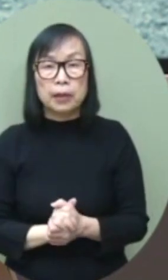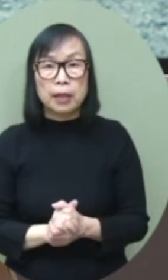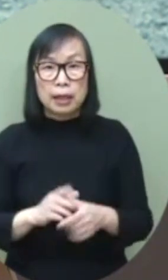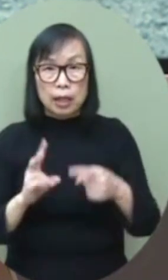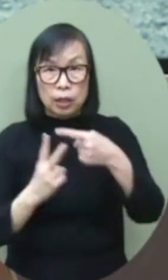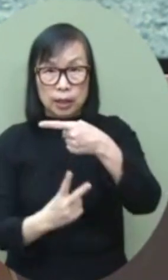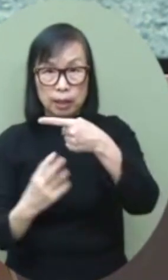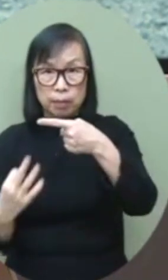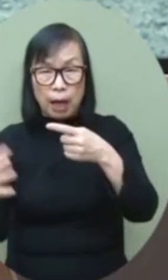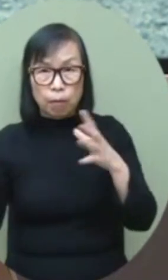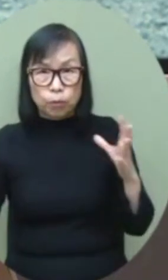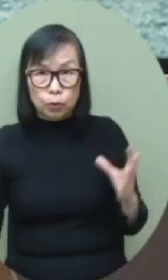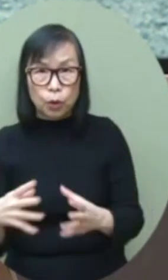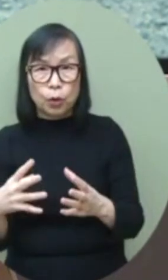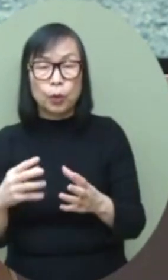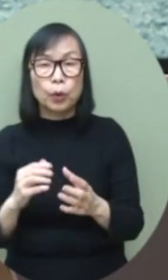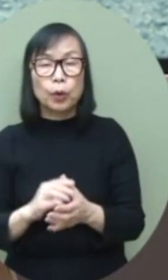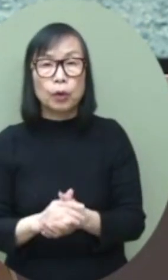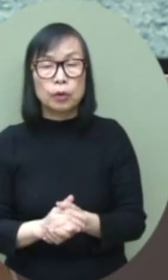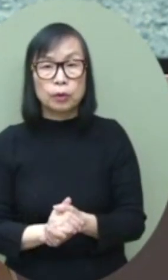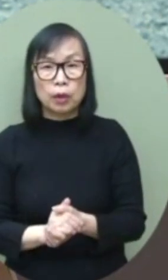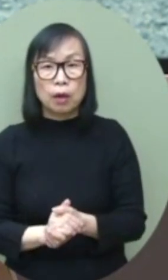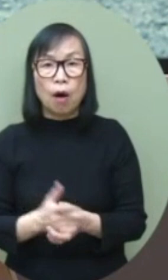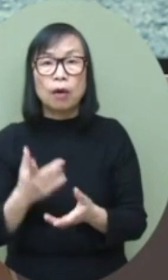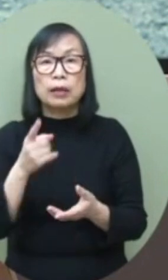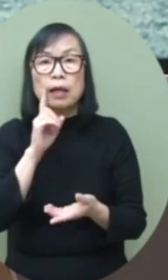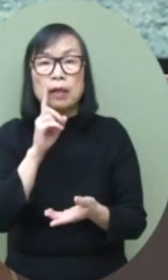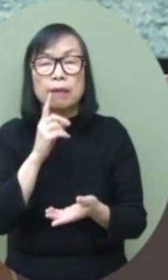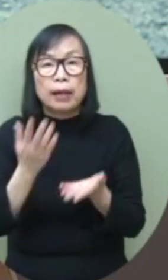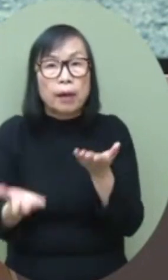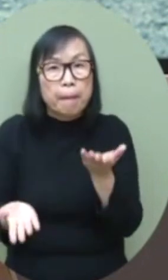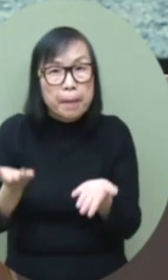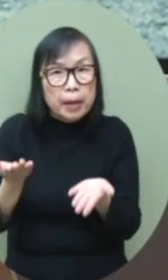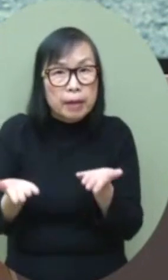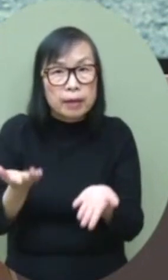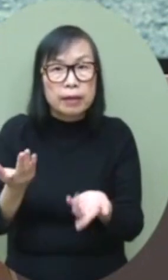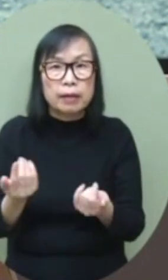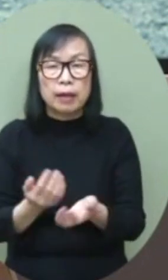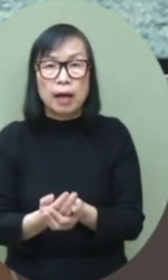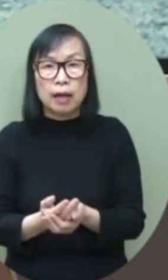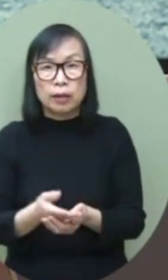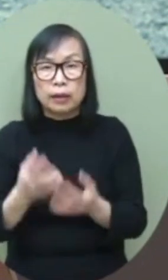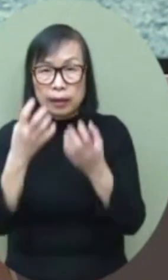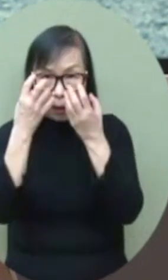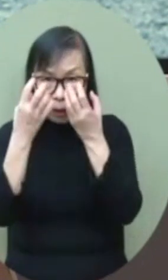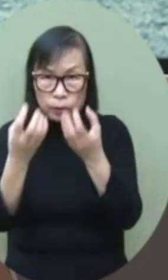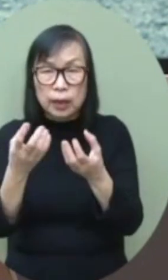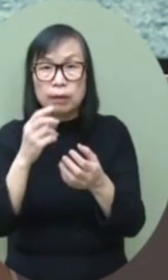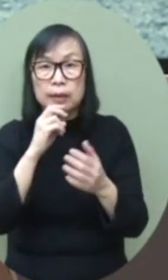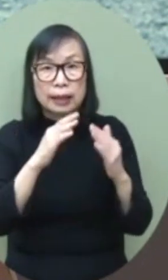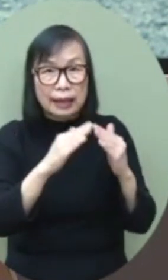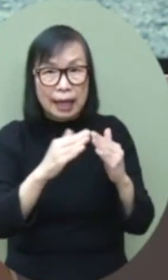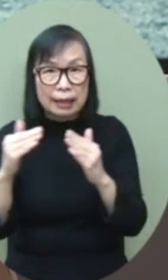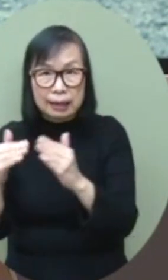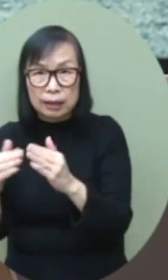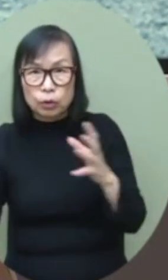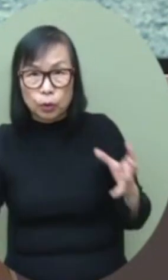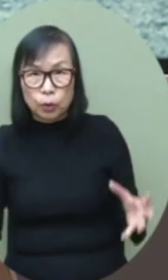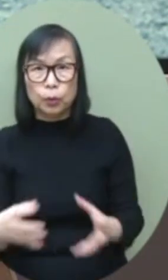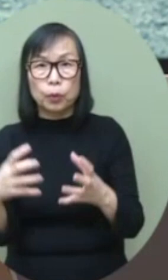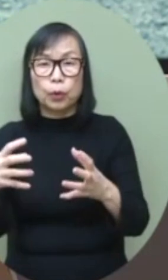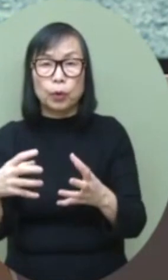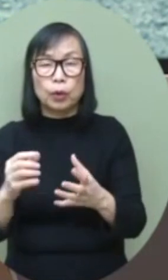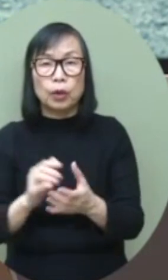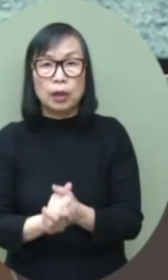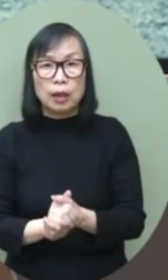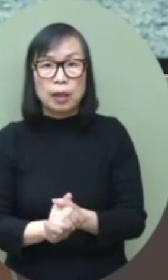1月23日那些聚會呢，其實我只是一個比例，即是比喻，就是說其實我們都留意到有一些家庭的聚會，至於那些家